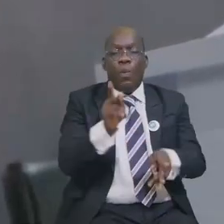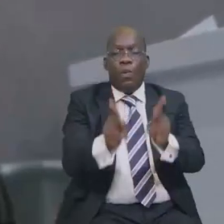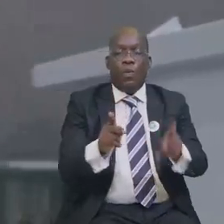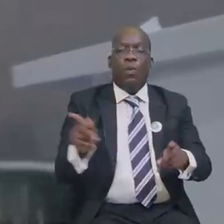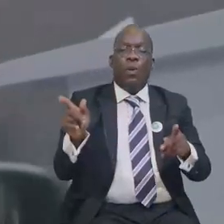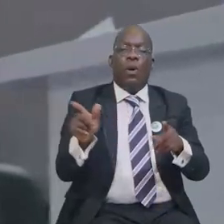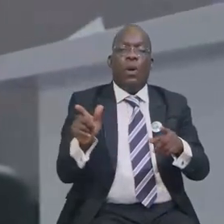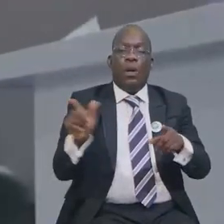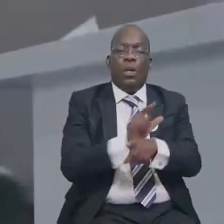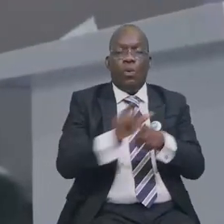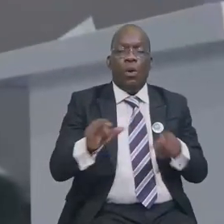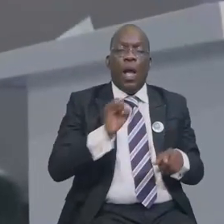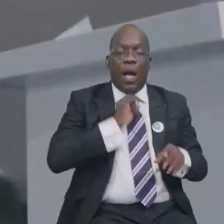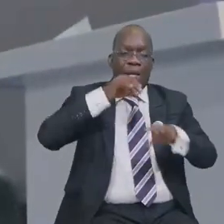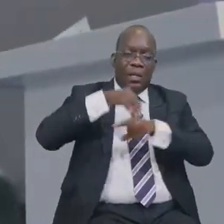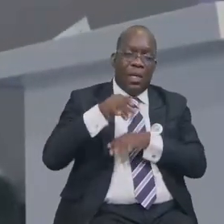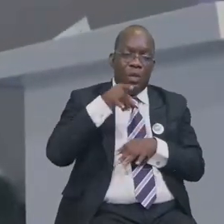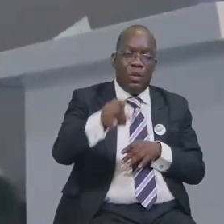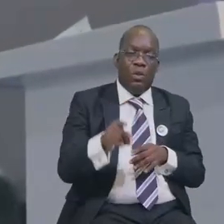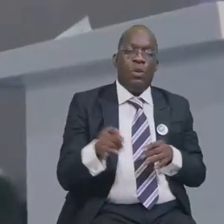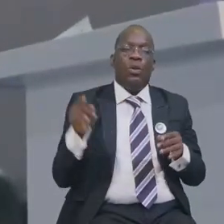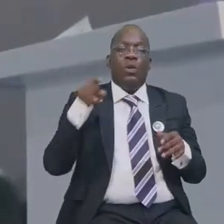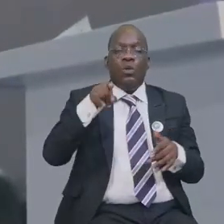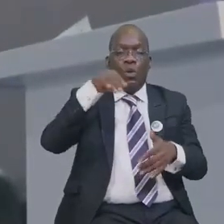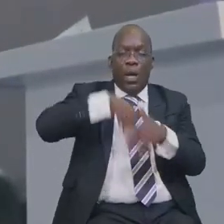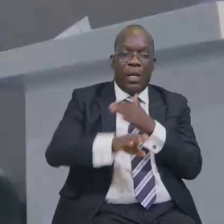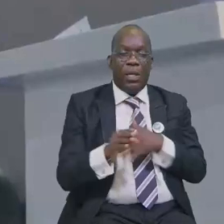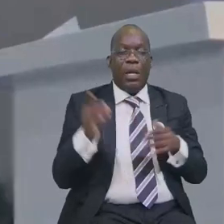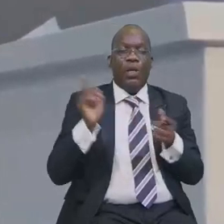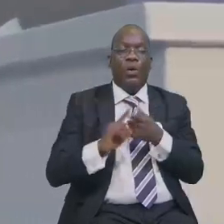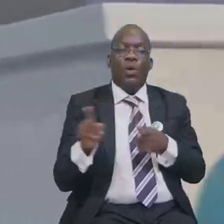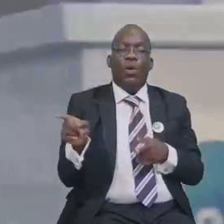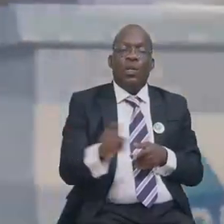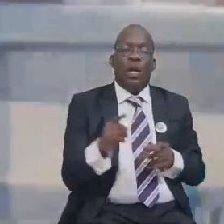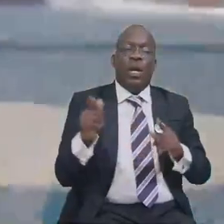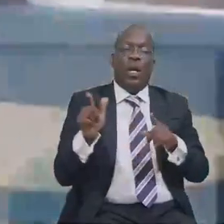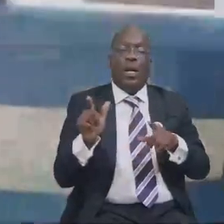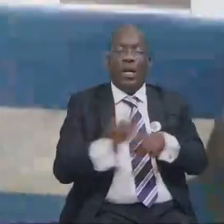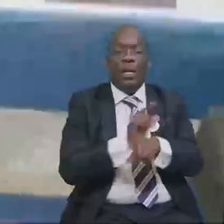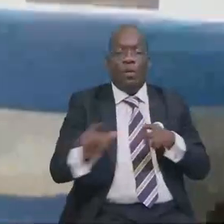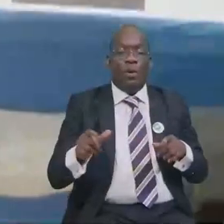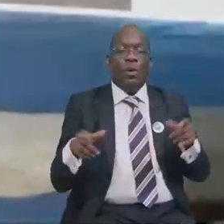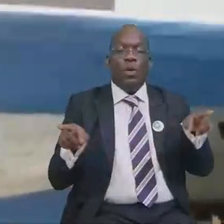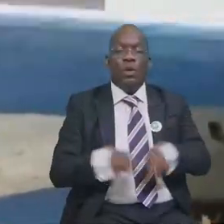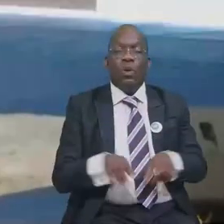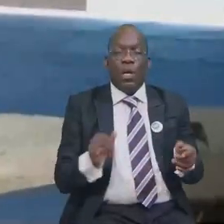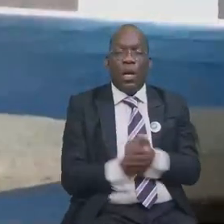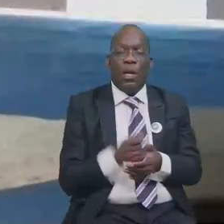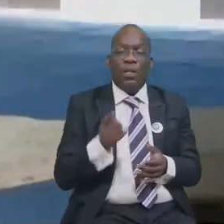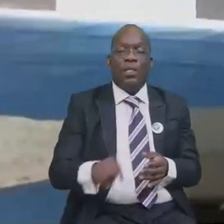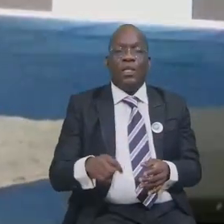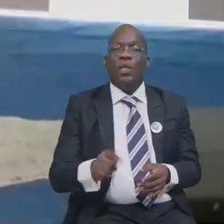Et maintenant, je vous envoie et vous êtes entrés dans leur travail afin que